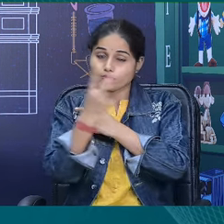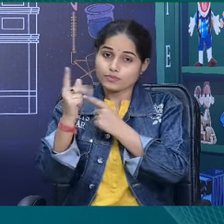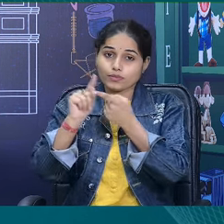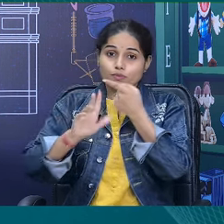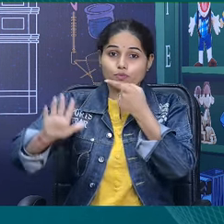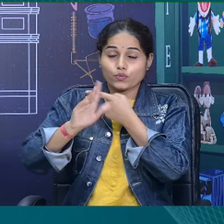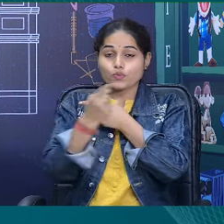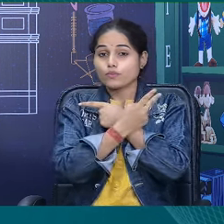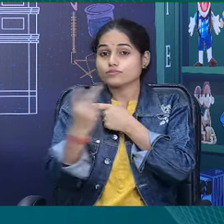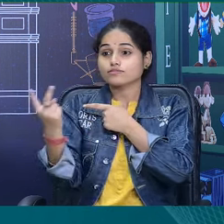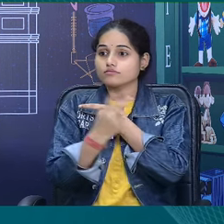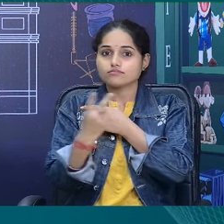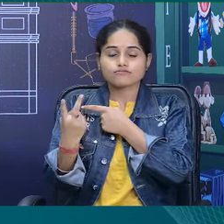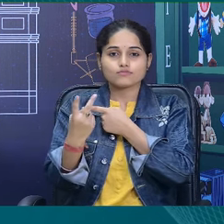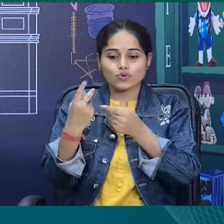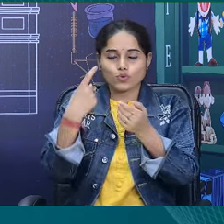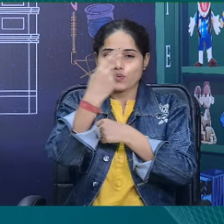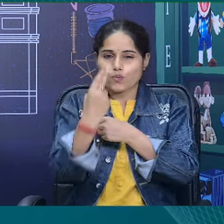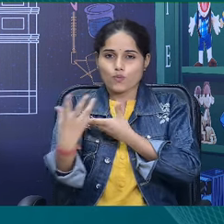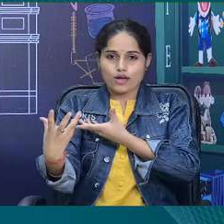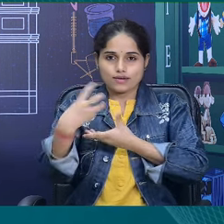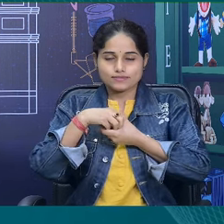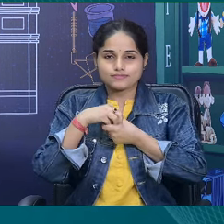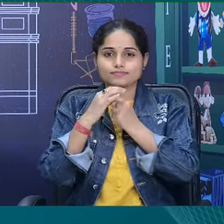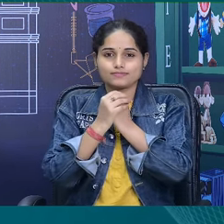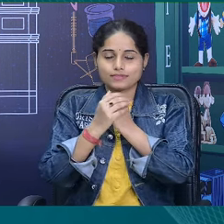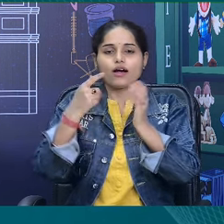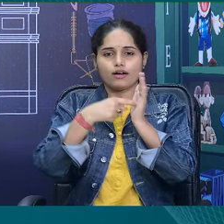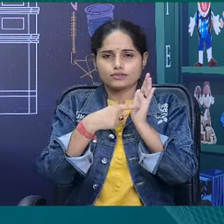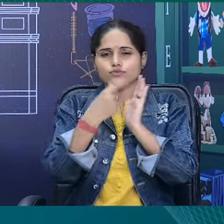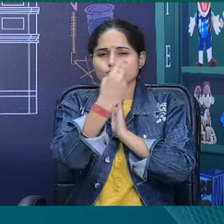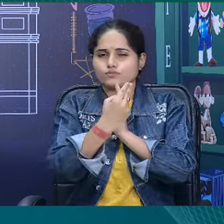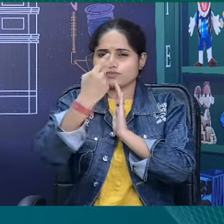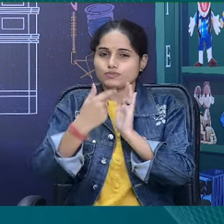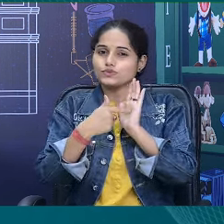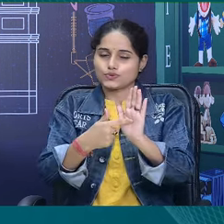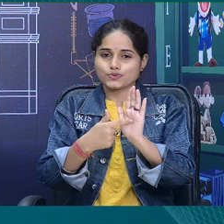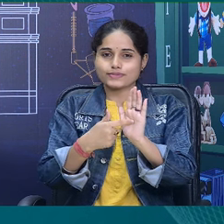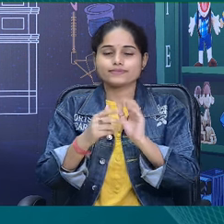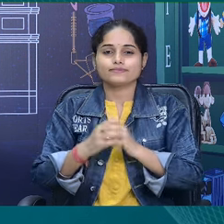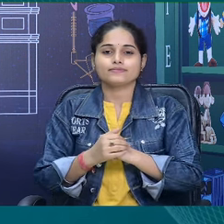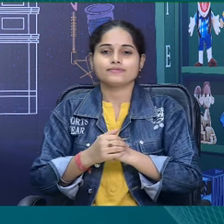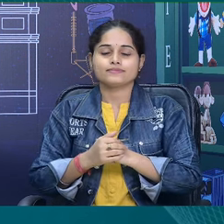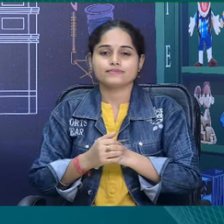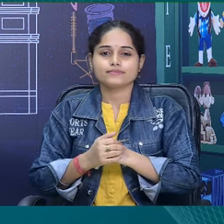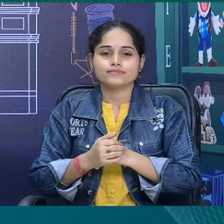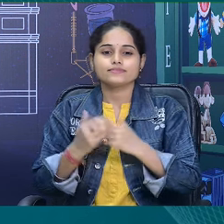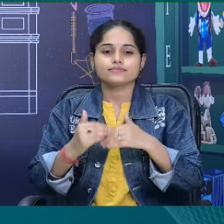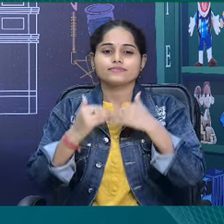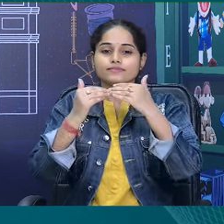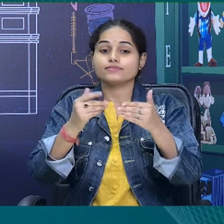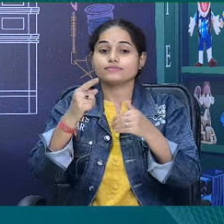अमलगम मिलेगा इंडियन आर्ट फॉर्म का और य यूरोपियन आर्ट फॉर्म्स का जी और सर इसके बाद हम बात